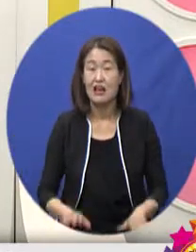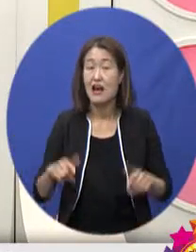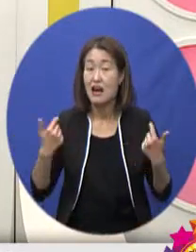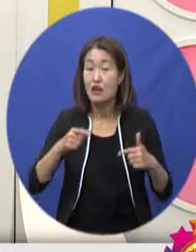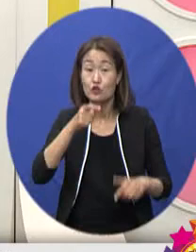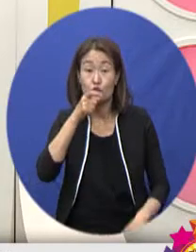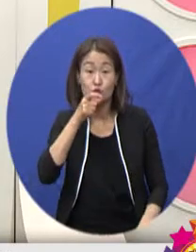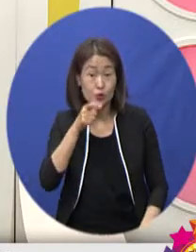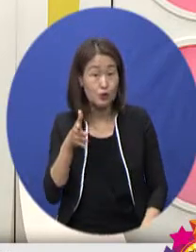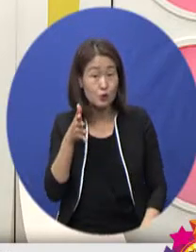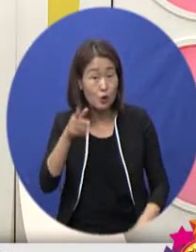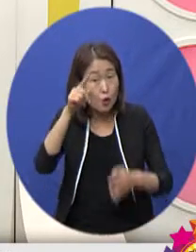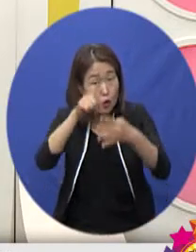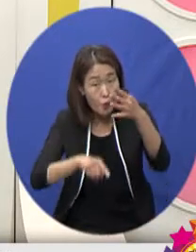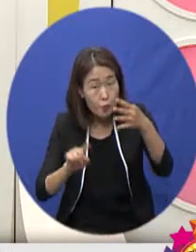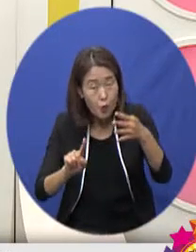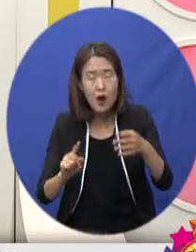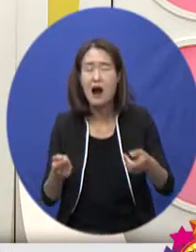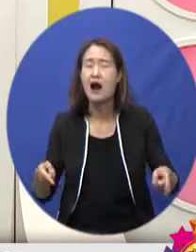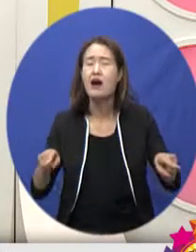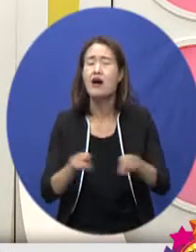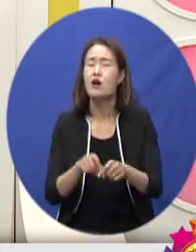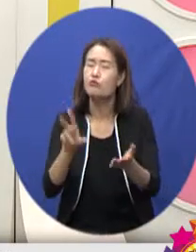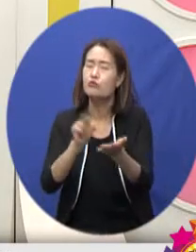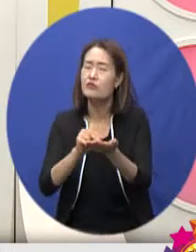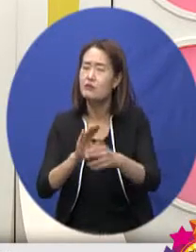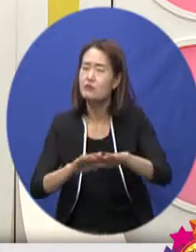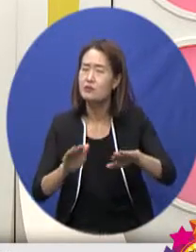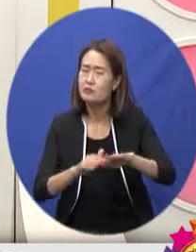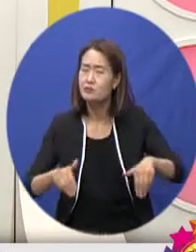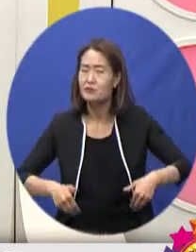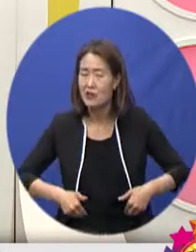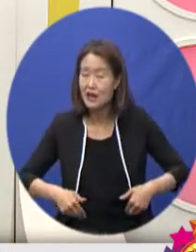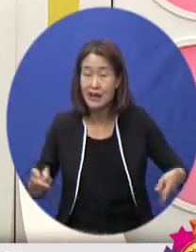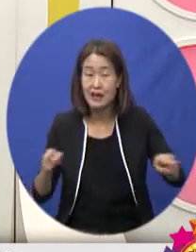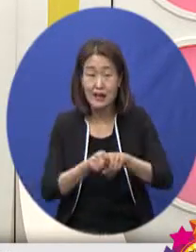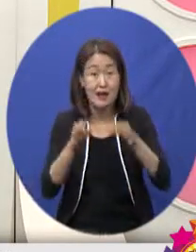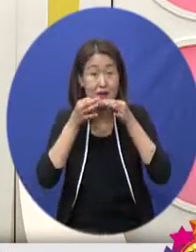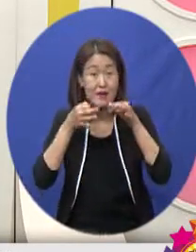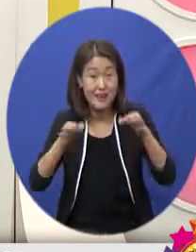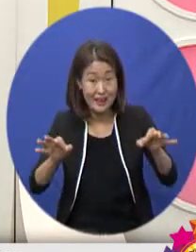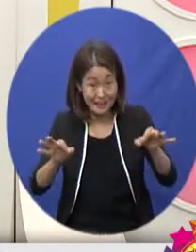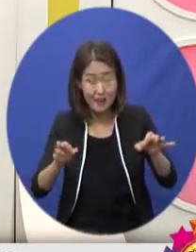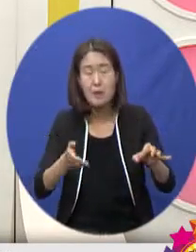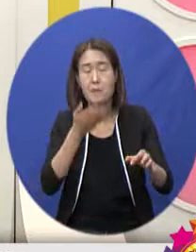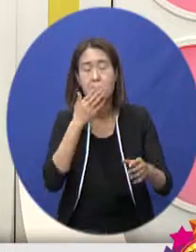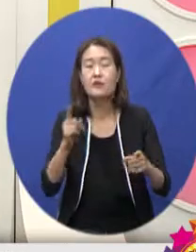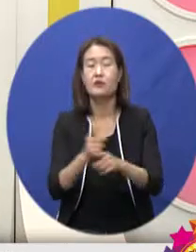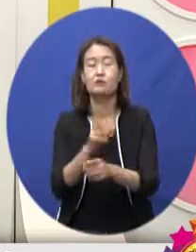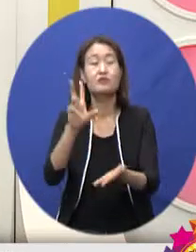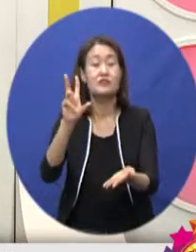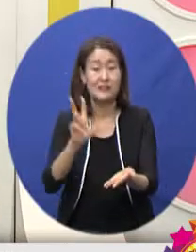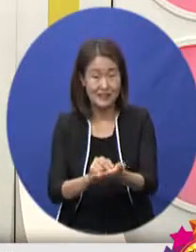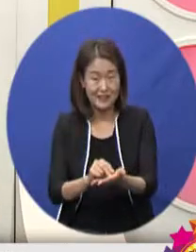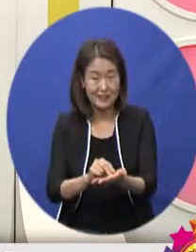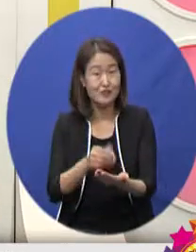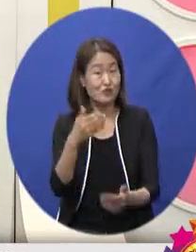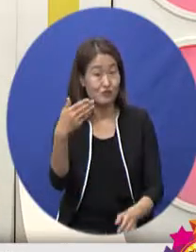수요일 되면은 이 시간에 여러분들과 함께 풀어보는 퀴즈가 있죠. 그렇죠. 함께 외쳐볼까요? 지리푸드 네.